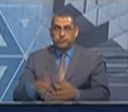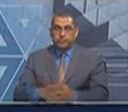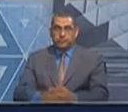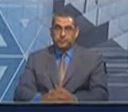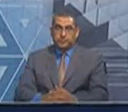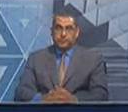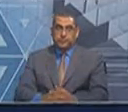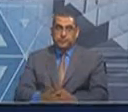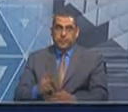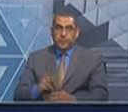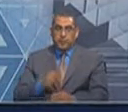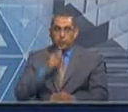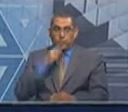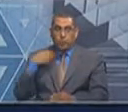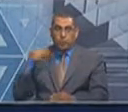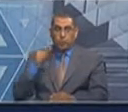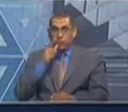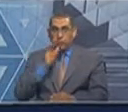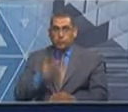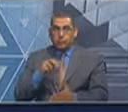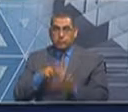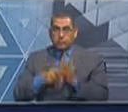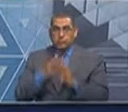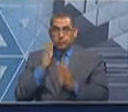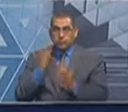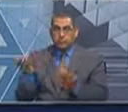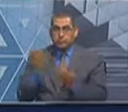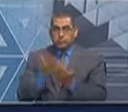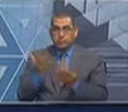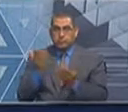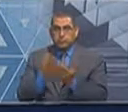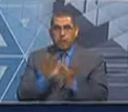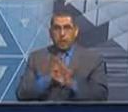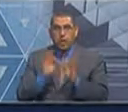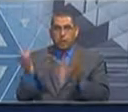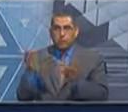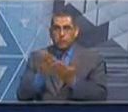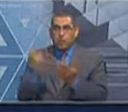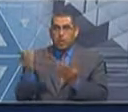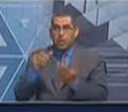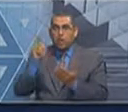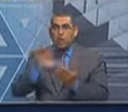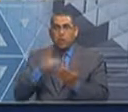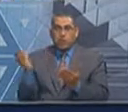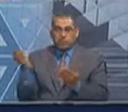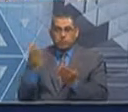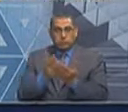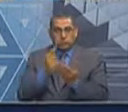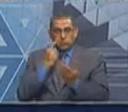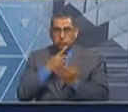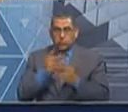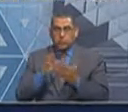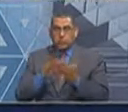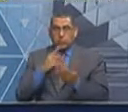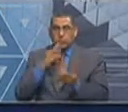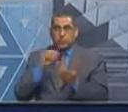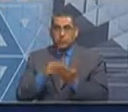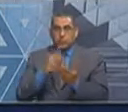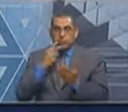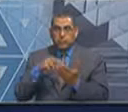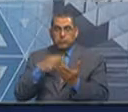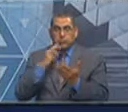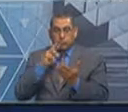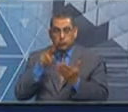30 من سبتمبر 2020. وأضاف الوزير أنه سيتم قبول جميع الطلبات التي يتقدم بها المواطنون وترك البت في